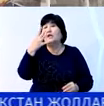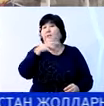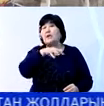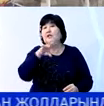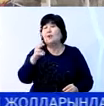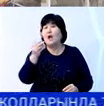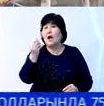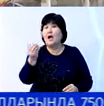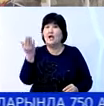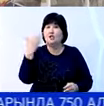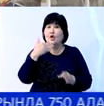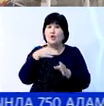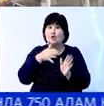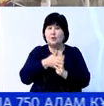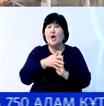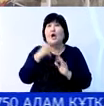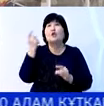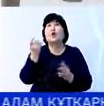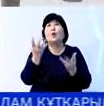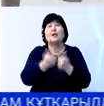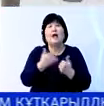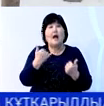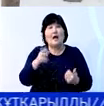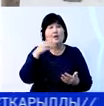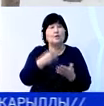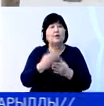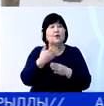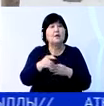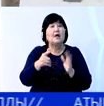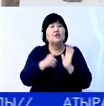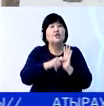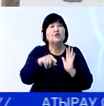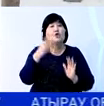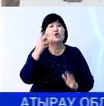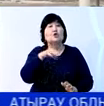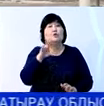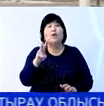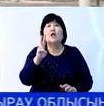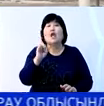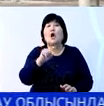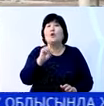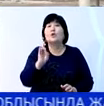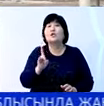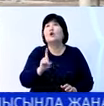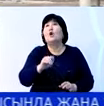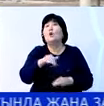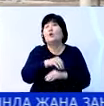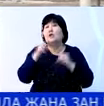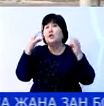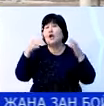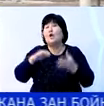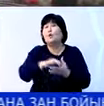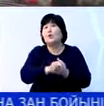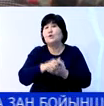теңге қаржы жұмсалған шаруашылықтың есебінен, ал бюджеттен бөлінген 7.3 миллион теңгеге Наурыз көшесі жарықтандырылса, Достық